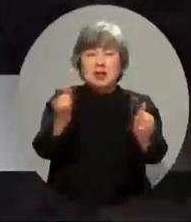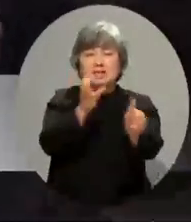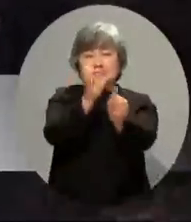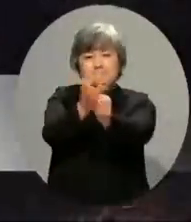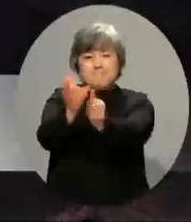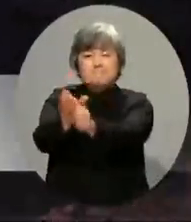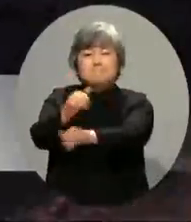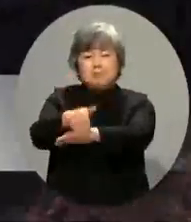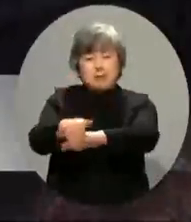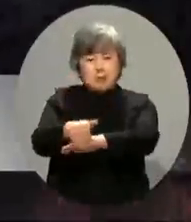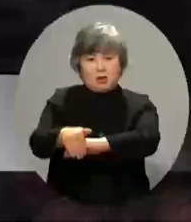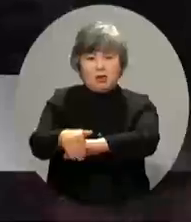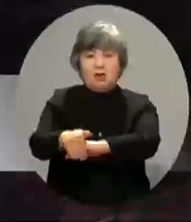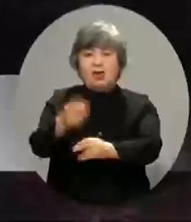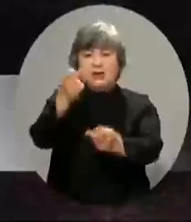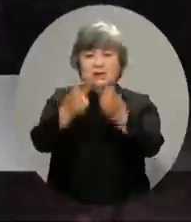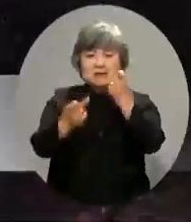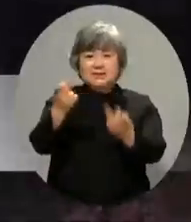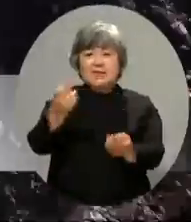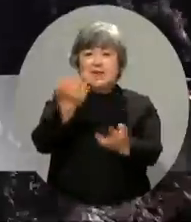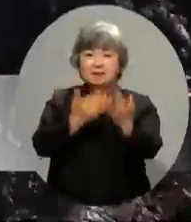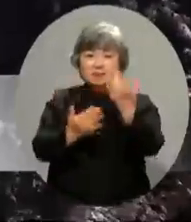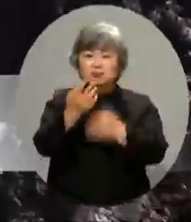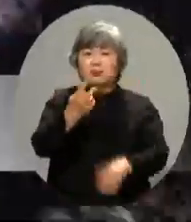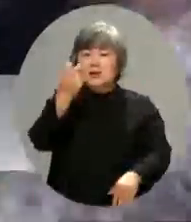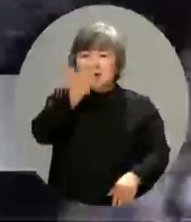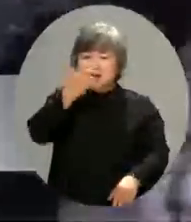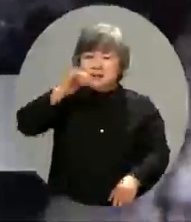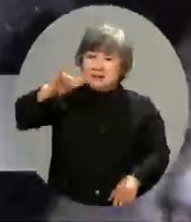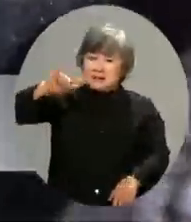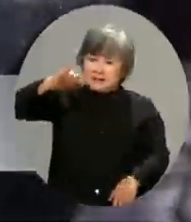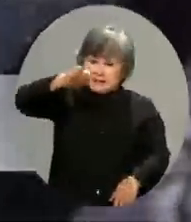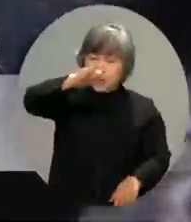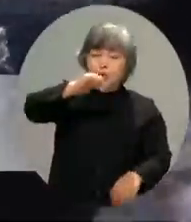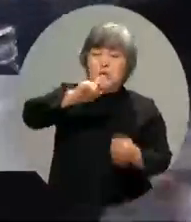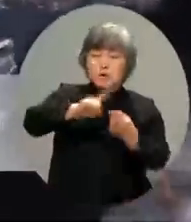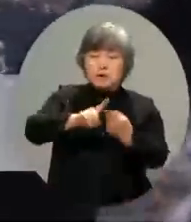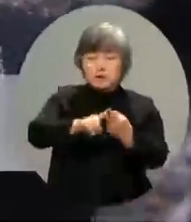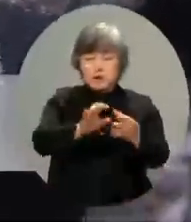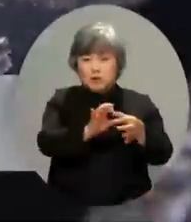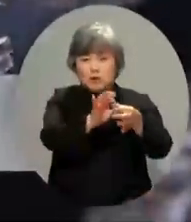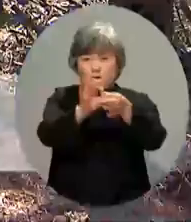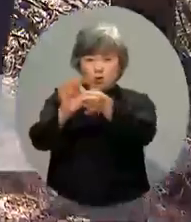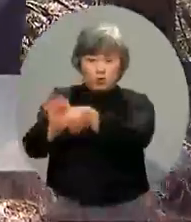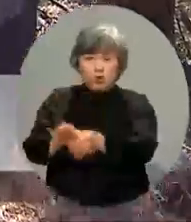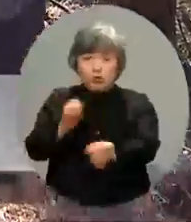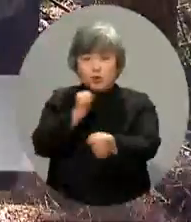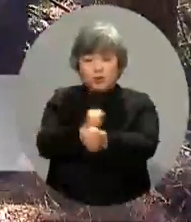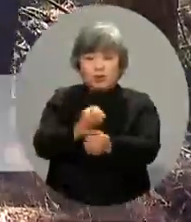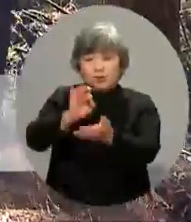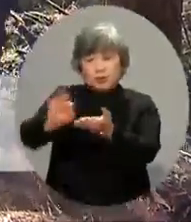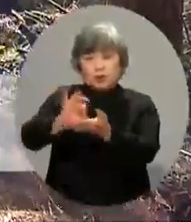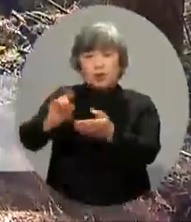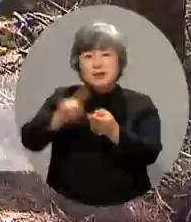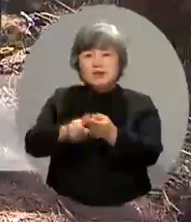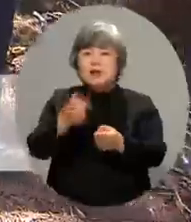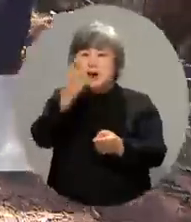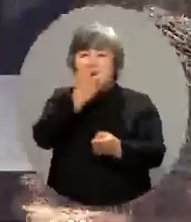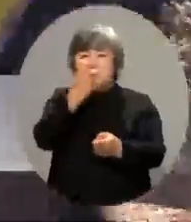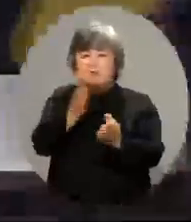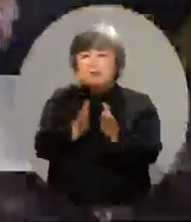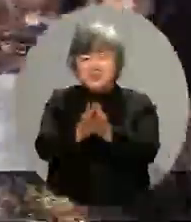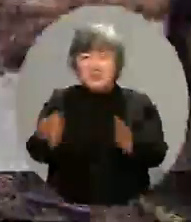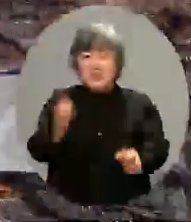배치하기로 했습니다 또 산불 감시카메라와 드론 산림청 시스템과 연계된 GPS 단말기를 활용해 산불 감시에